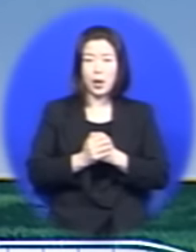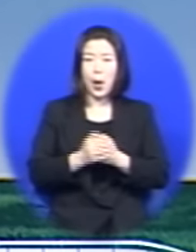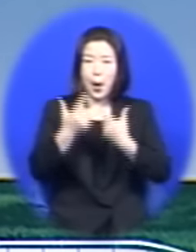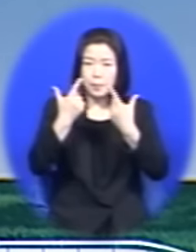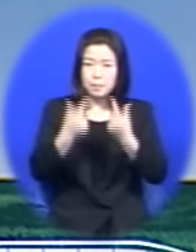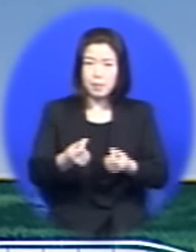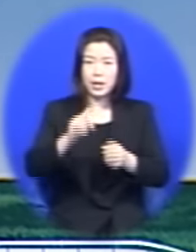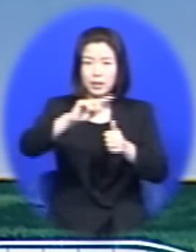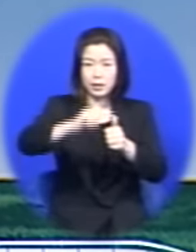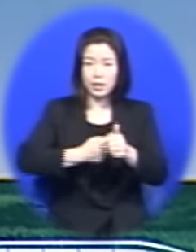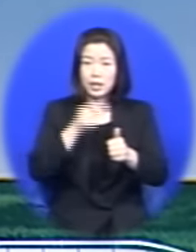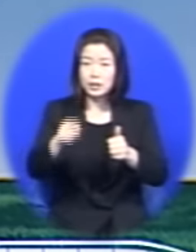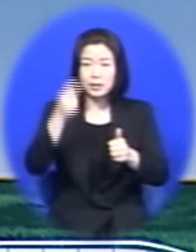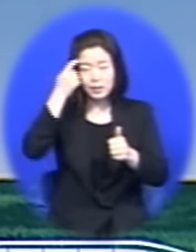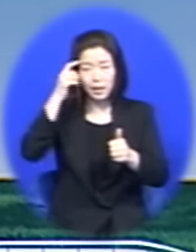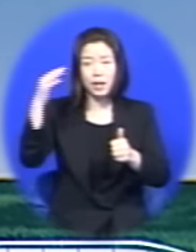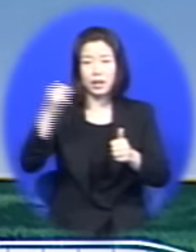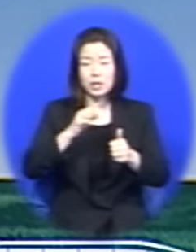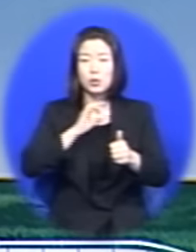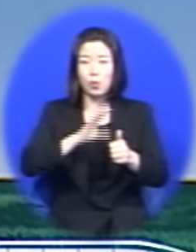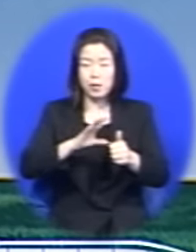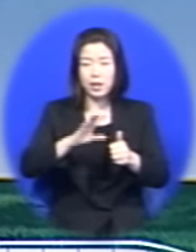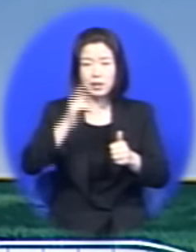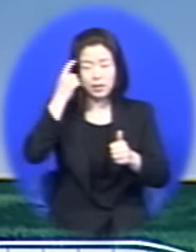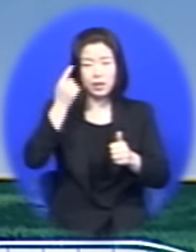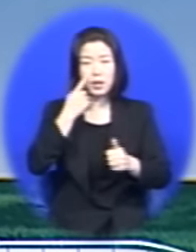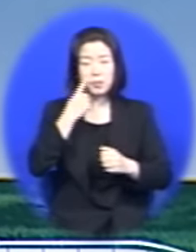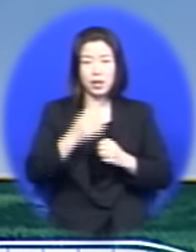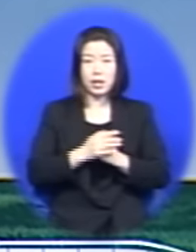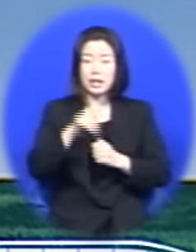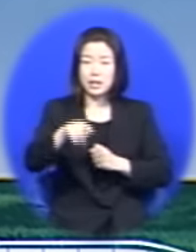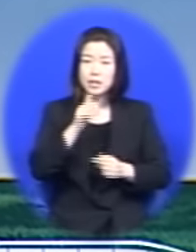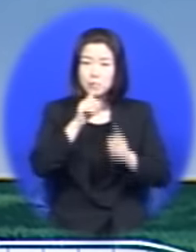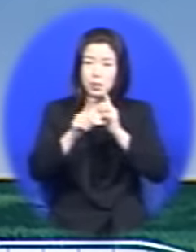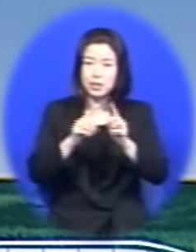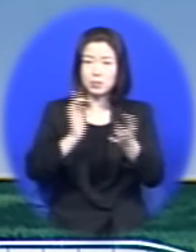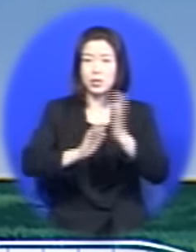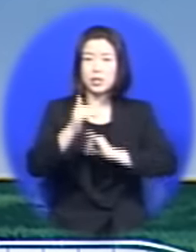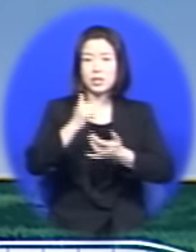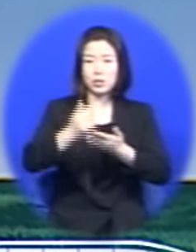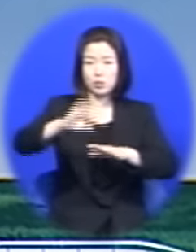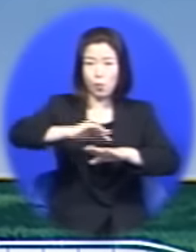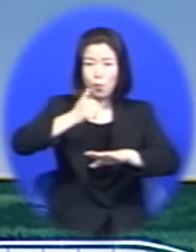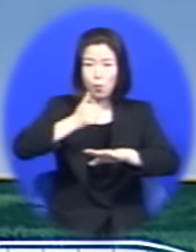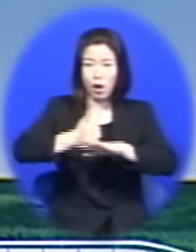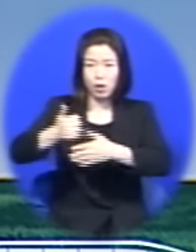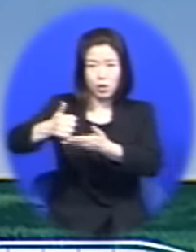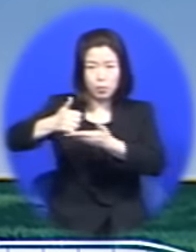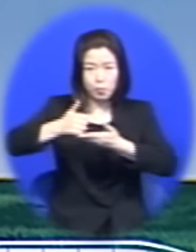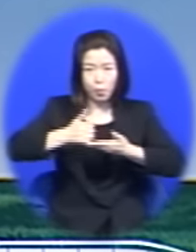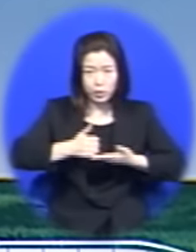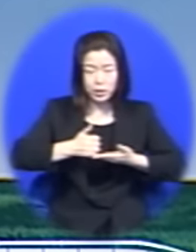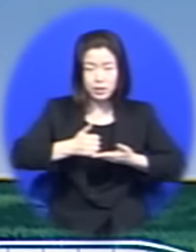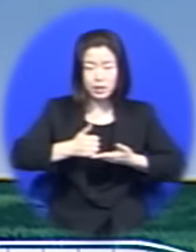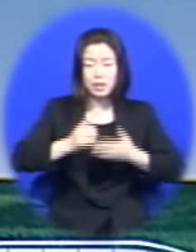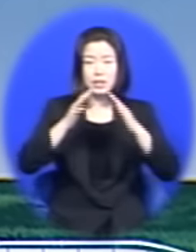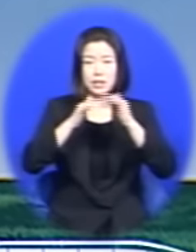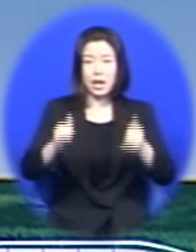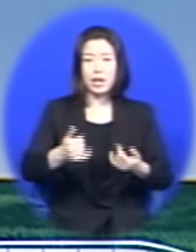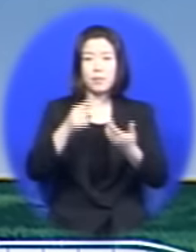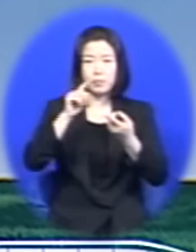마땅히 생각해야 될그 생각으로만 생각하라. 이 말씀은 예수님을 왕으로 모시고 사는 사람답게